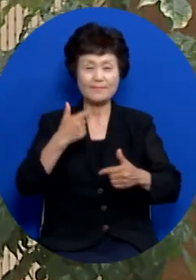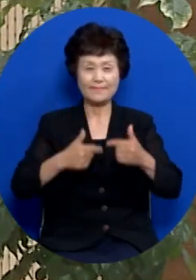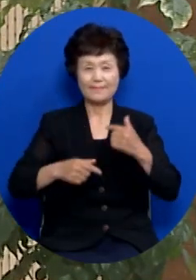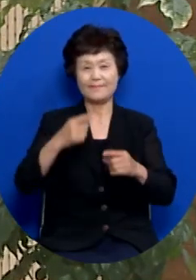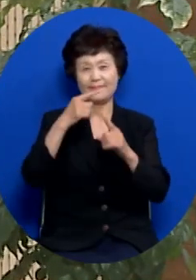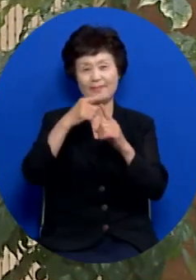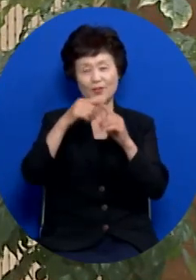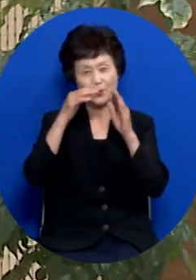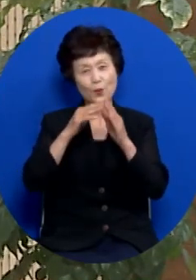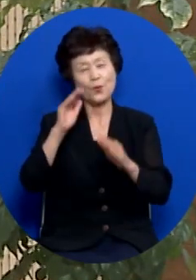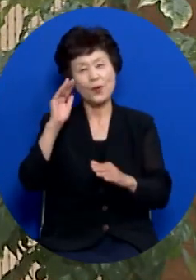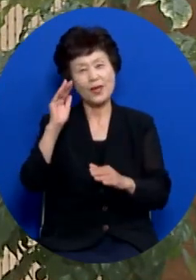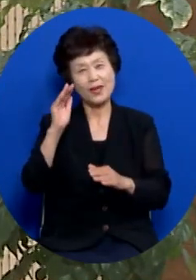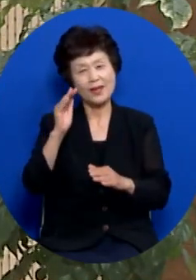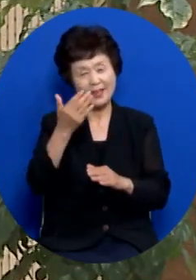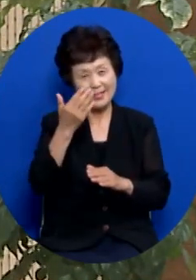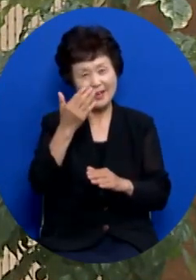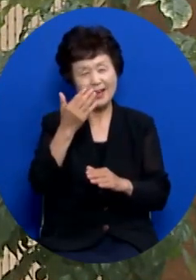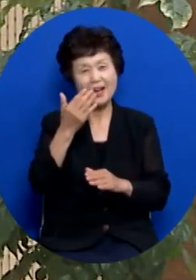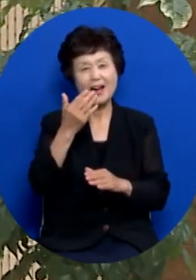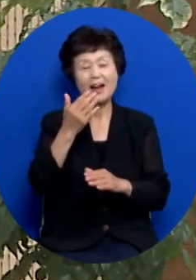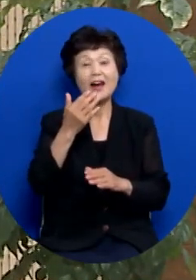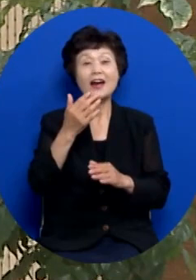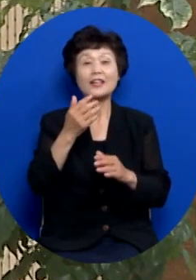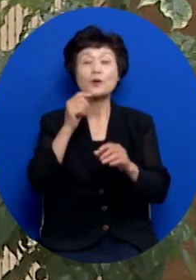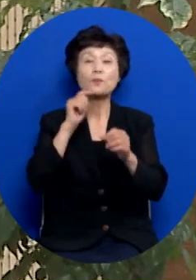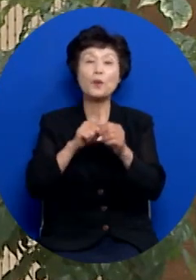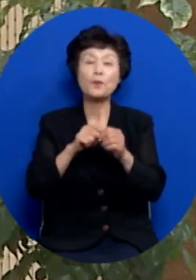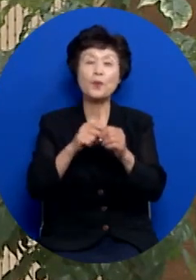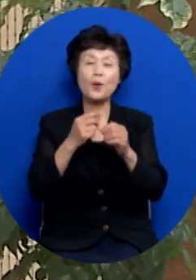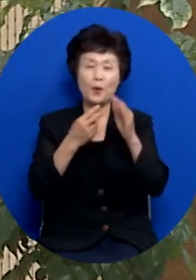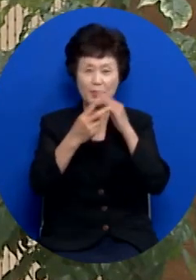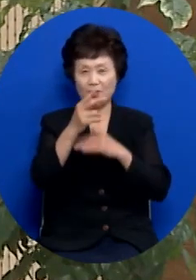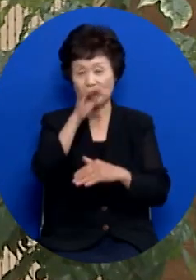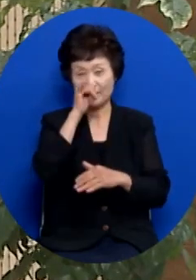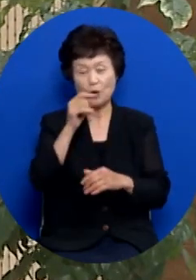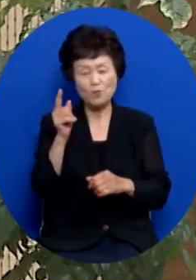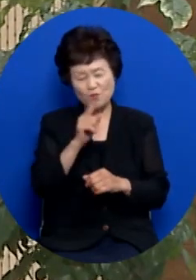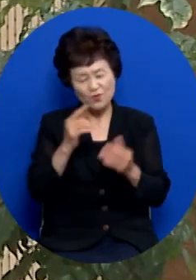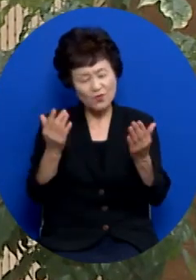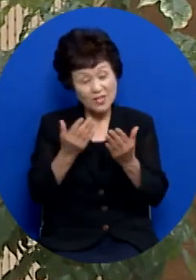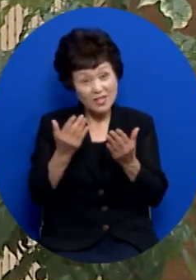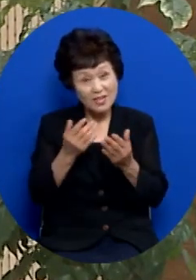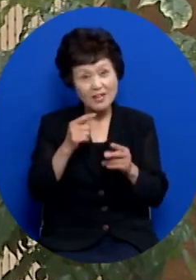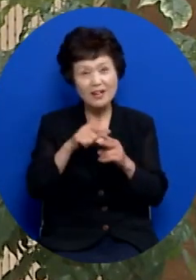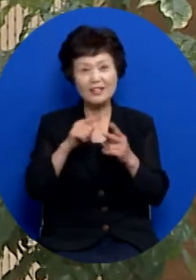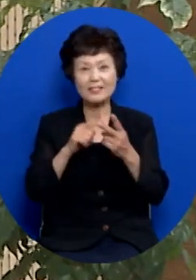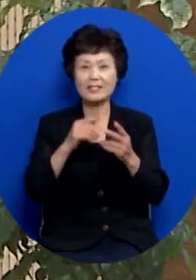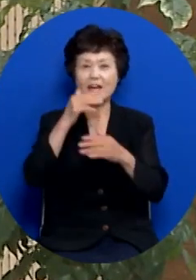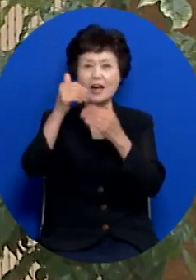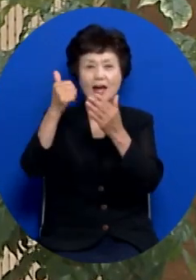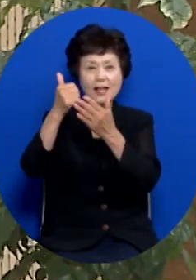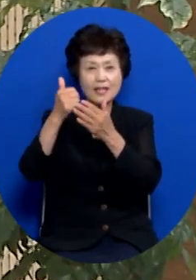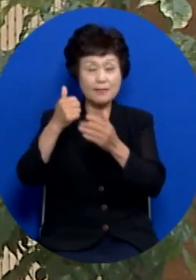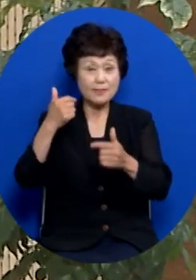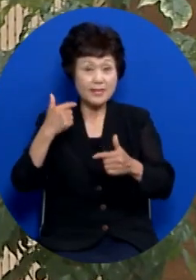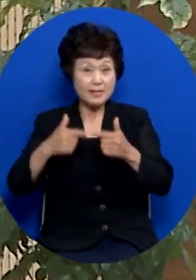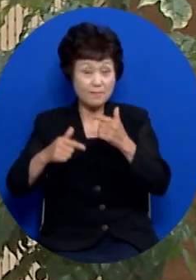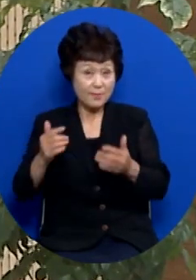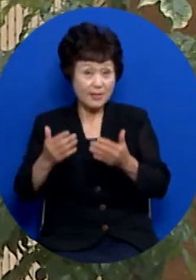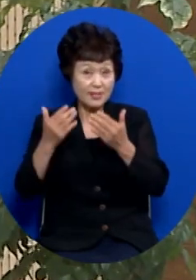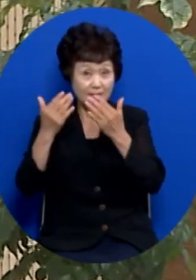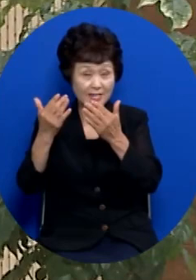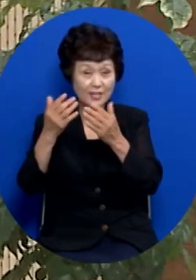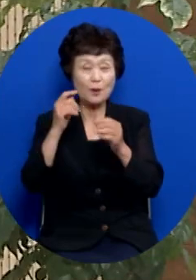되자 그런 비전을 가지고 있습니다. 그리고 교인들이나 모두 다가 무슨 일을 하든지 하나님을 기뻐하는 목적으로